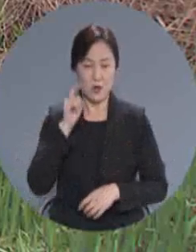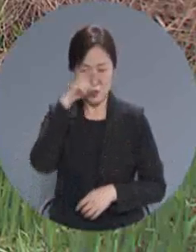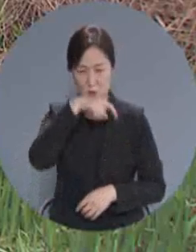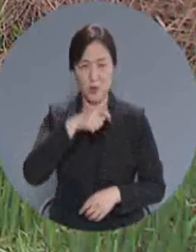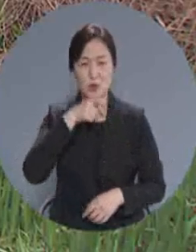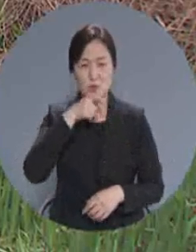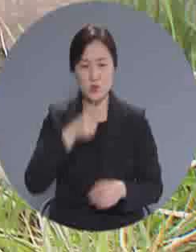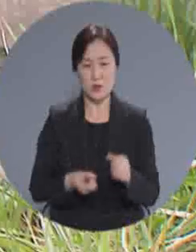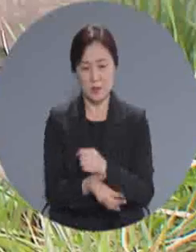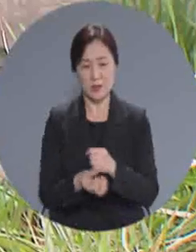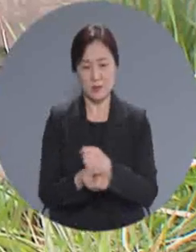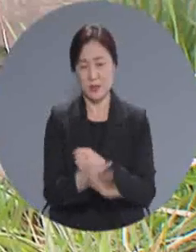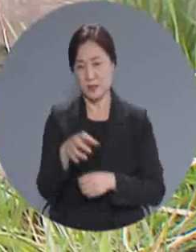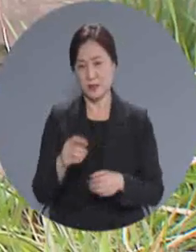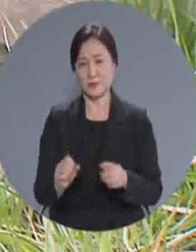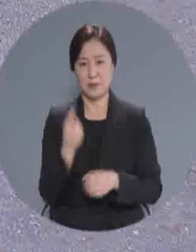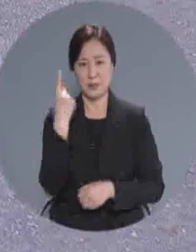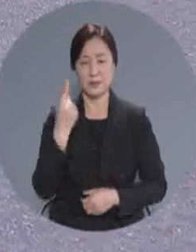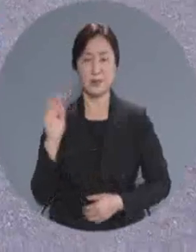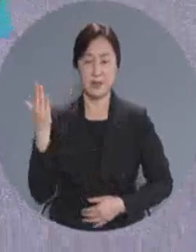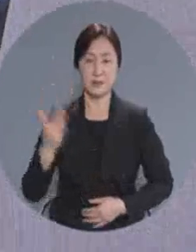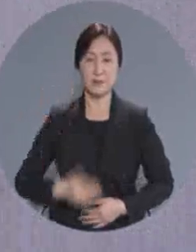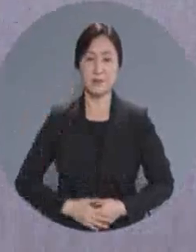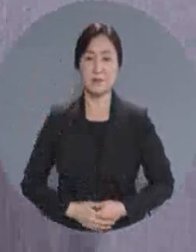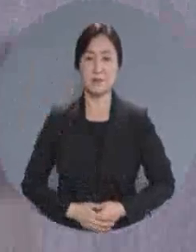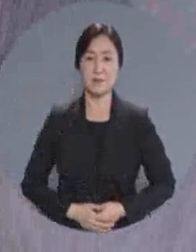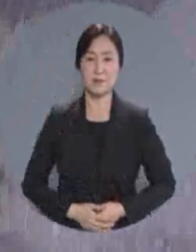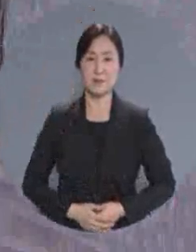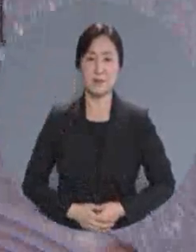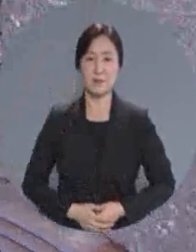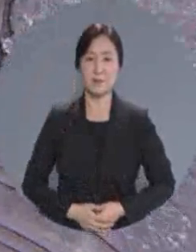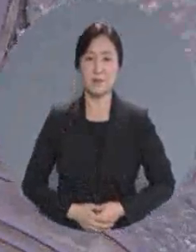오염 발생 시설로 전락하고 있습니다. MBC 뉴스 강서영입니다.